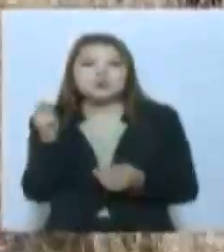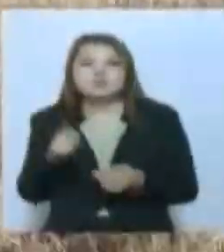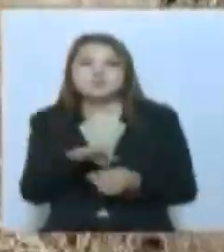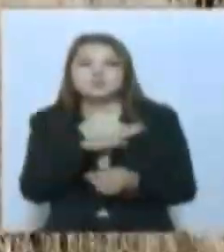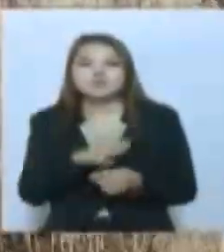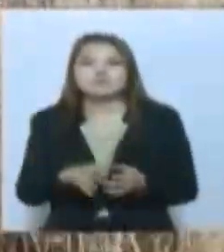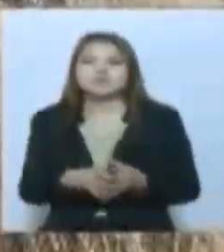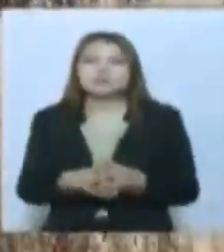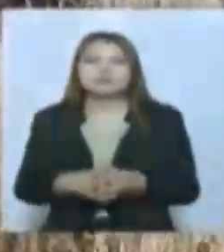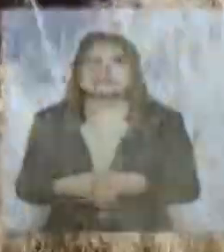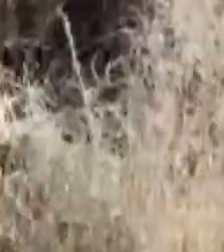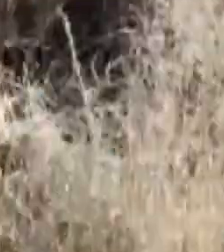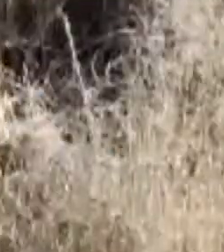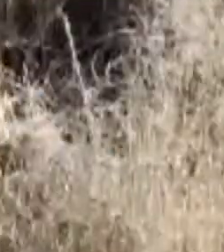Мурино дидар